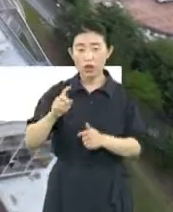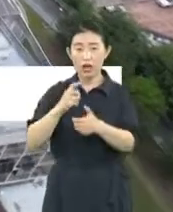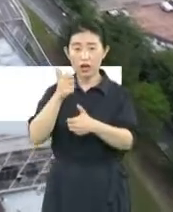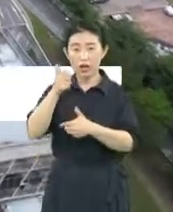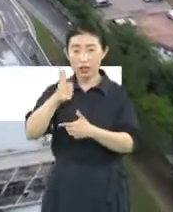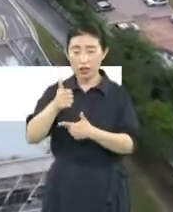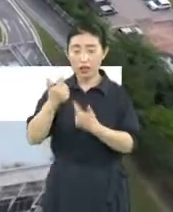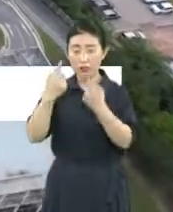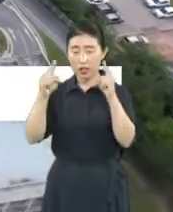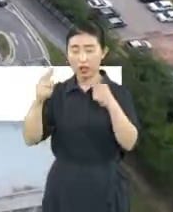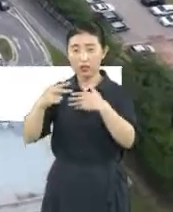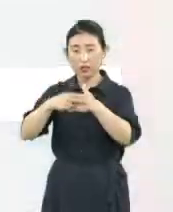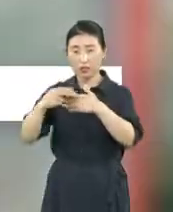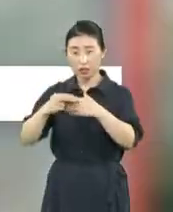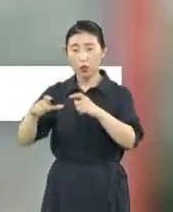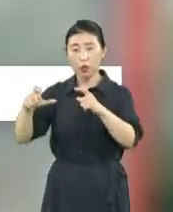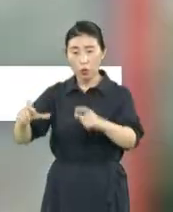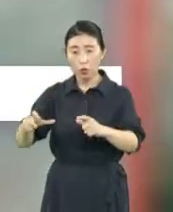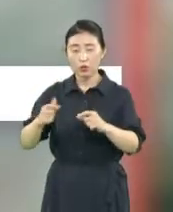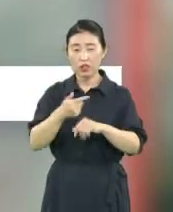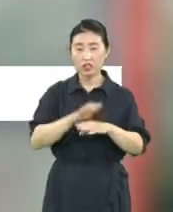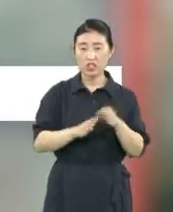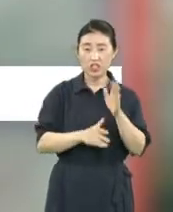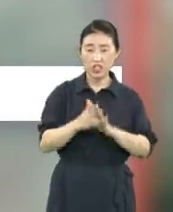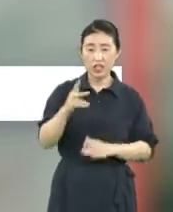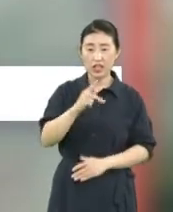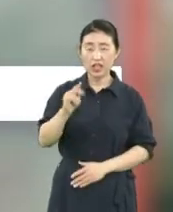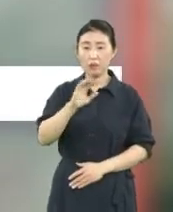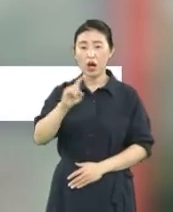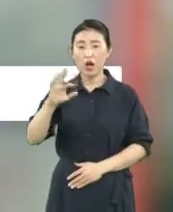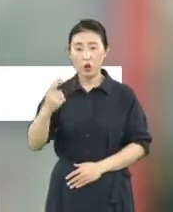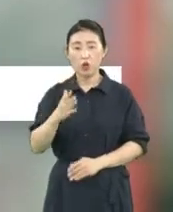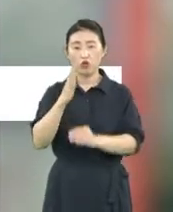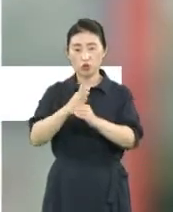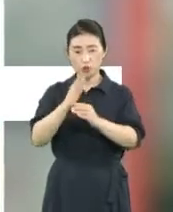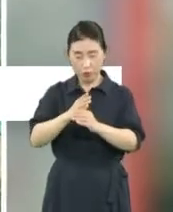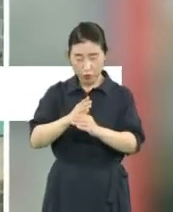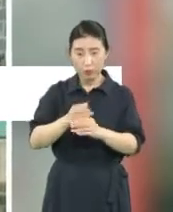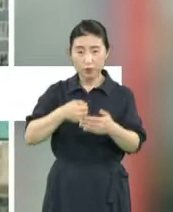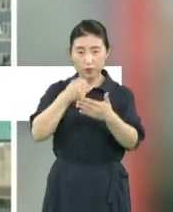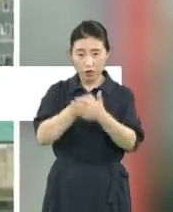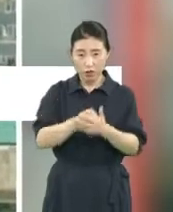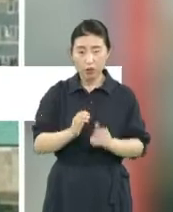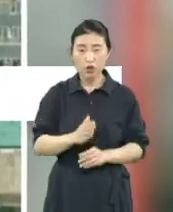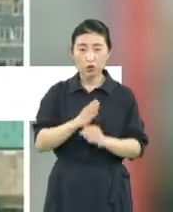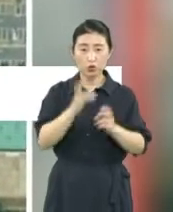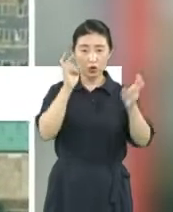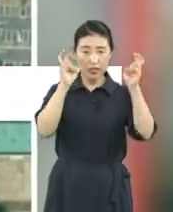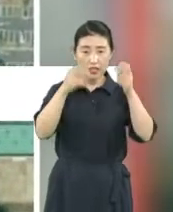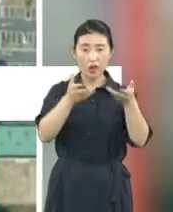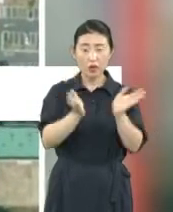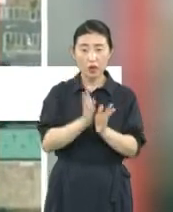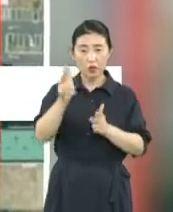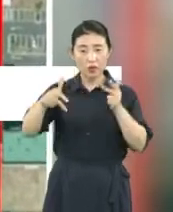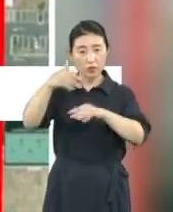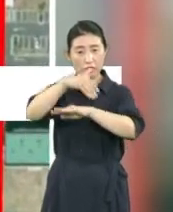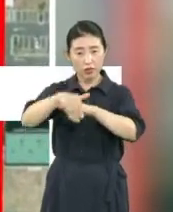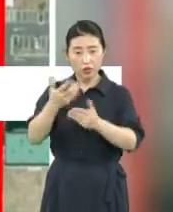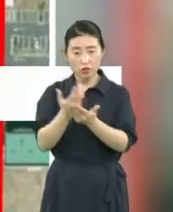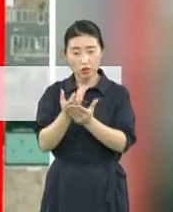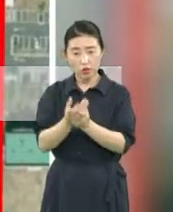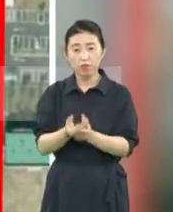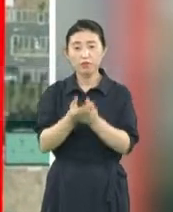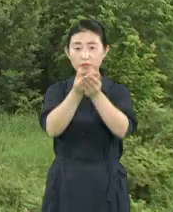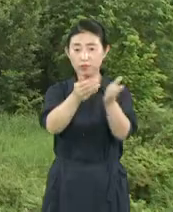한남대학교 대덕캠퍼스 일부를 대전시가 K-바이오 랩허브 부지로 선정하고 중소벤처기업부에 사업계획서를